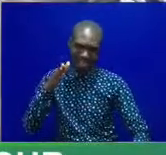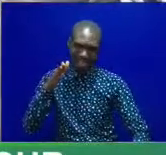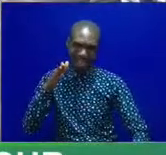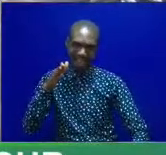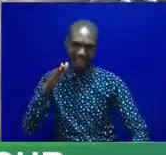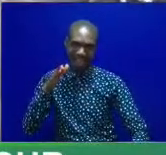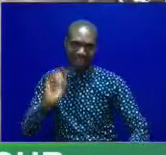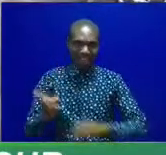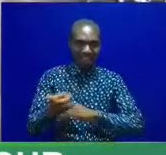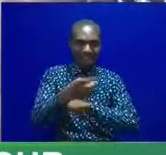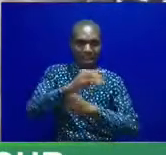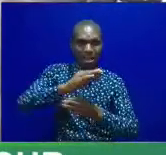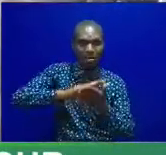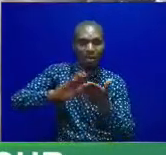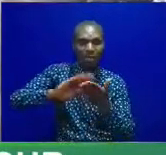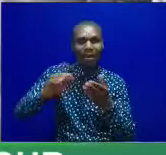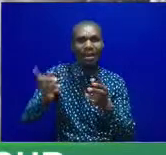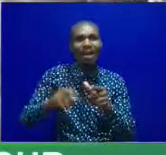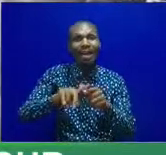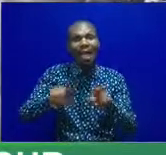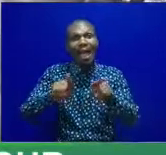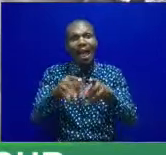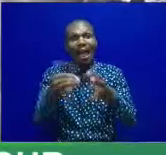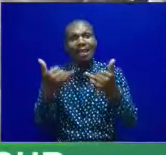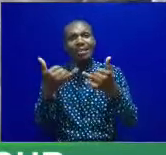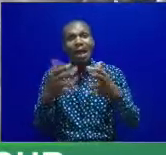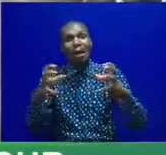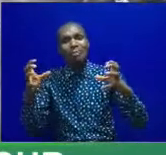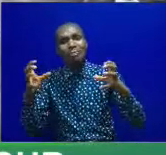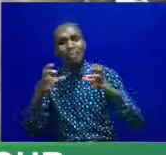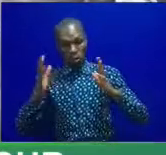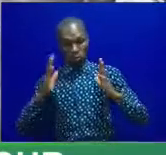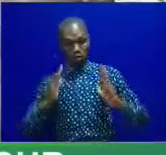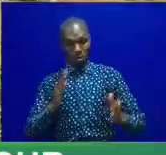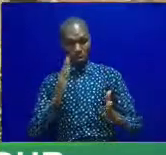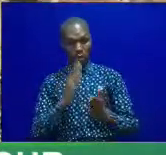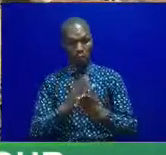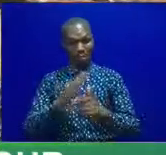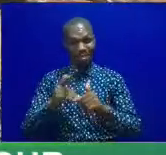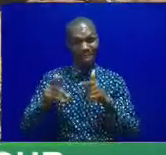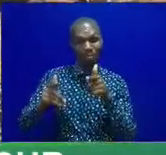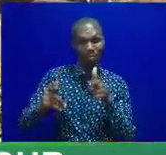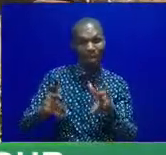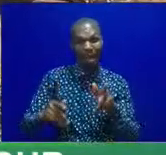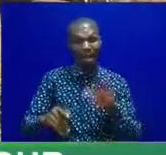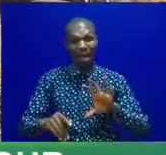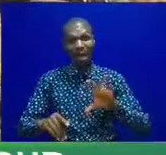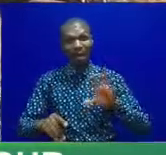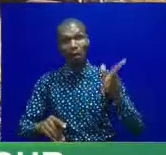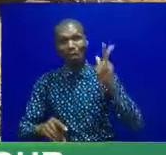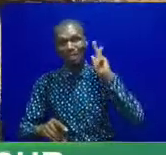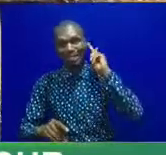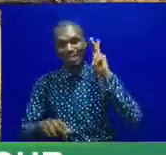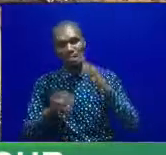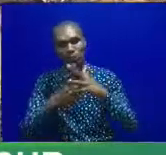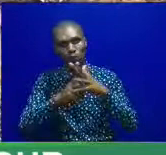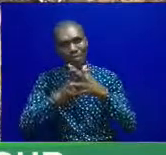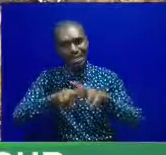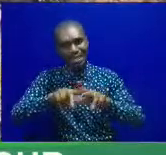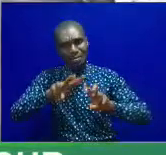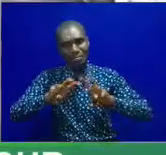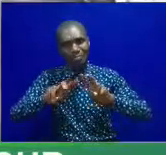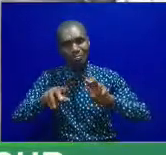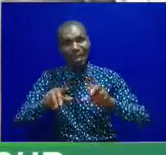tukabwango igam iyo anyale tukabwe koirera ekombe ekigoikirana ime county ya Kisi uchakobo tukibene na koena